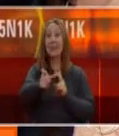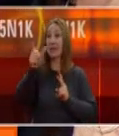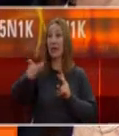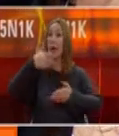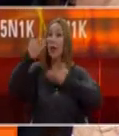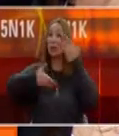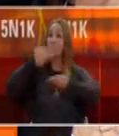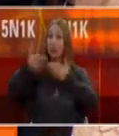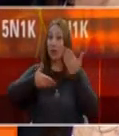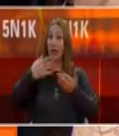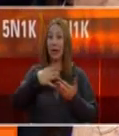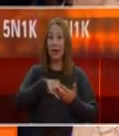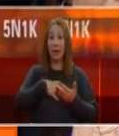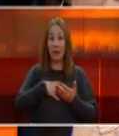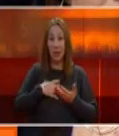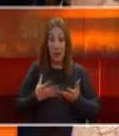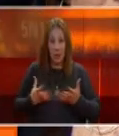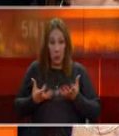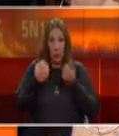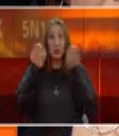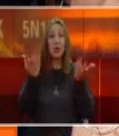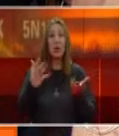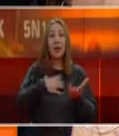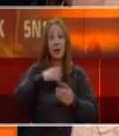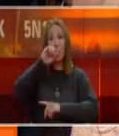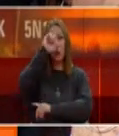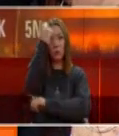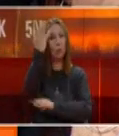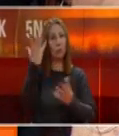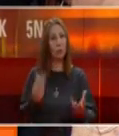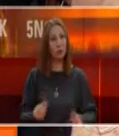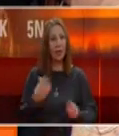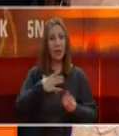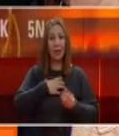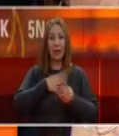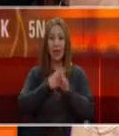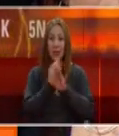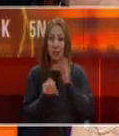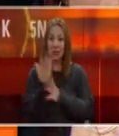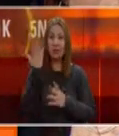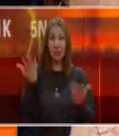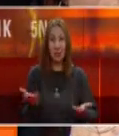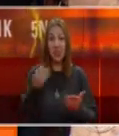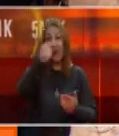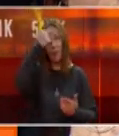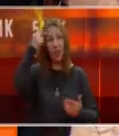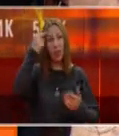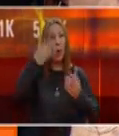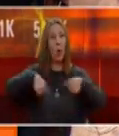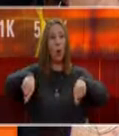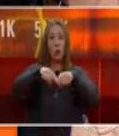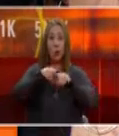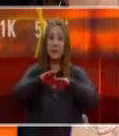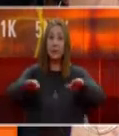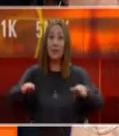ifade edebilecekleri, kendilerini var edebilecekleri, kendilerini özgürleştirebilecekleri, kendilerini gerçekleştirebilecekleri imkanlar, ortamlar,